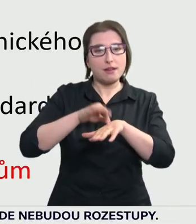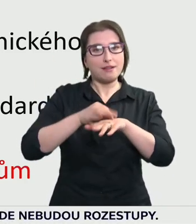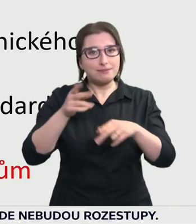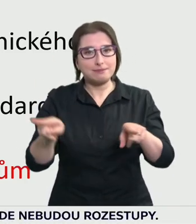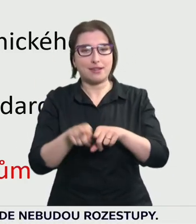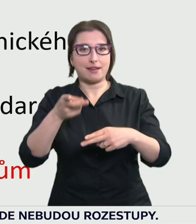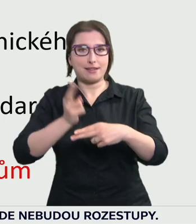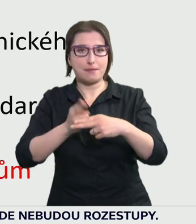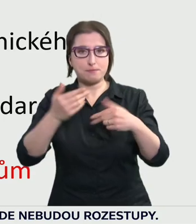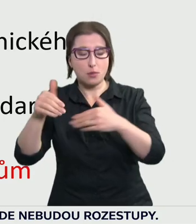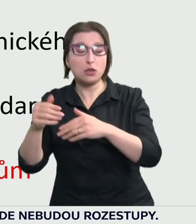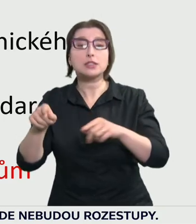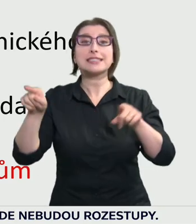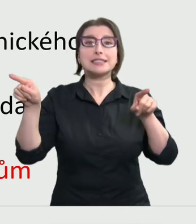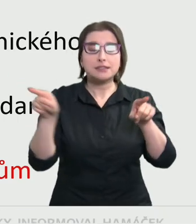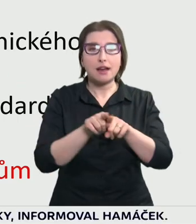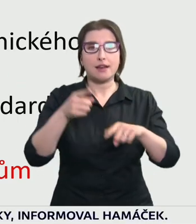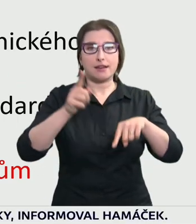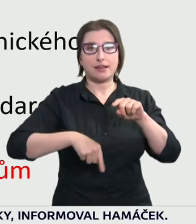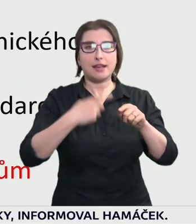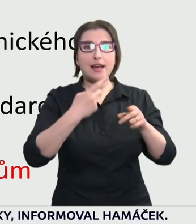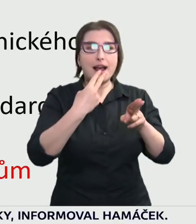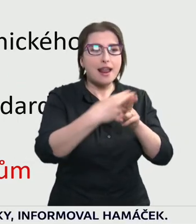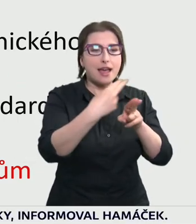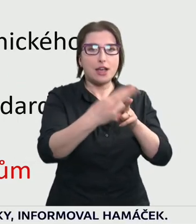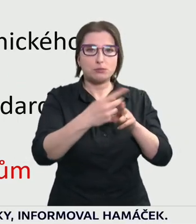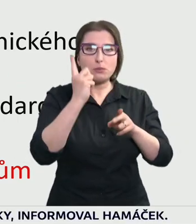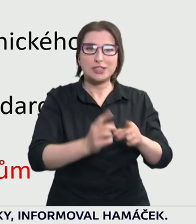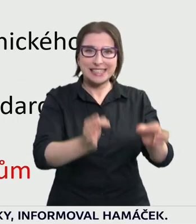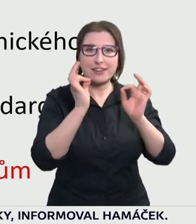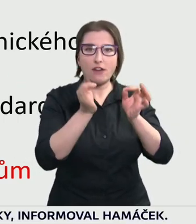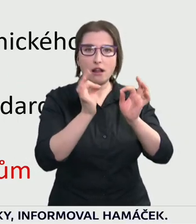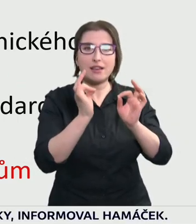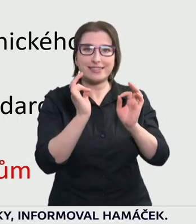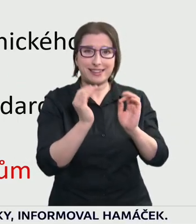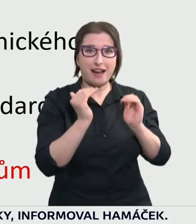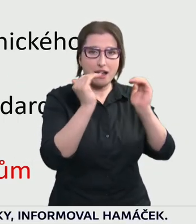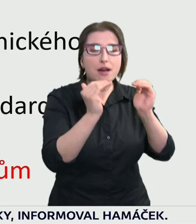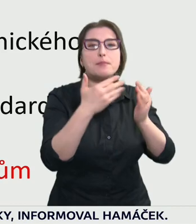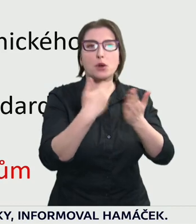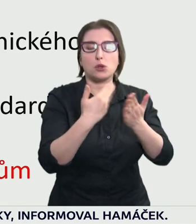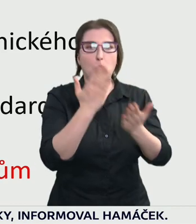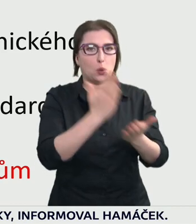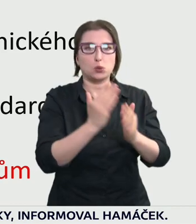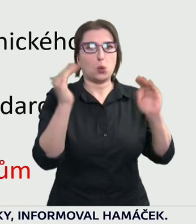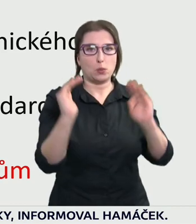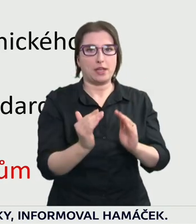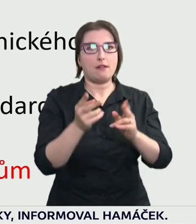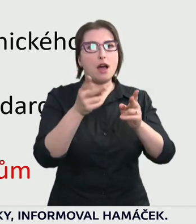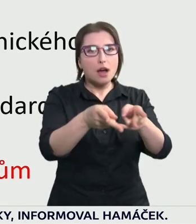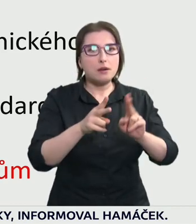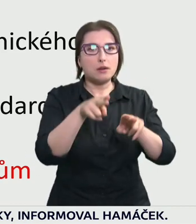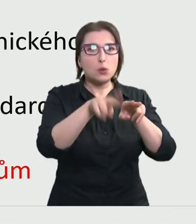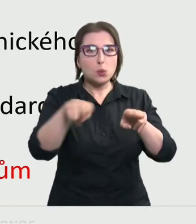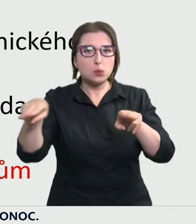udržet stávající standardy léčebné a jiné péče a nepochybně dochází k útlumu a k